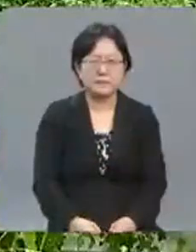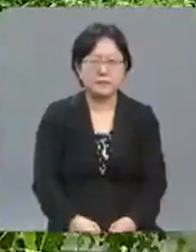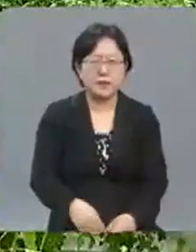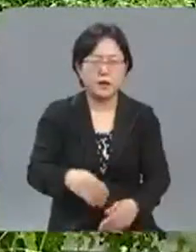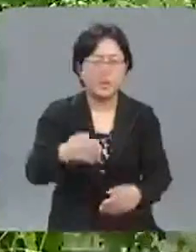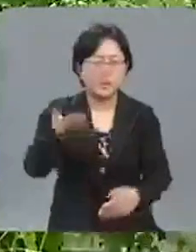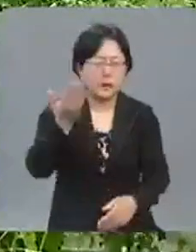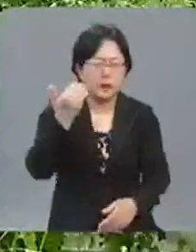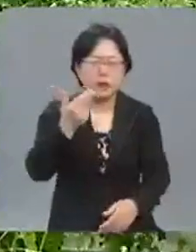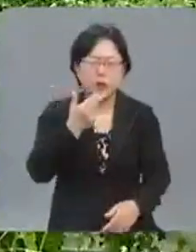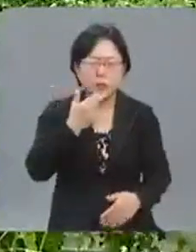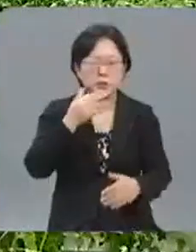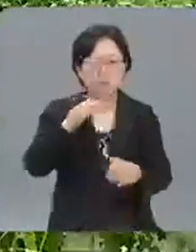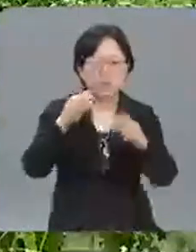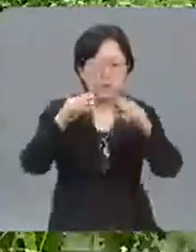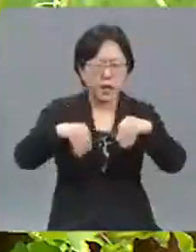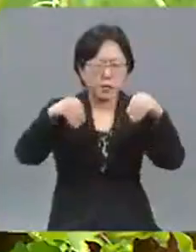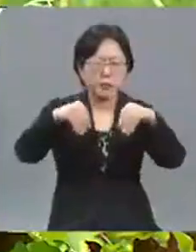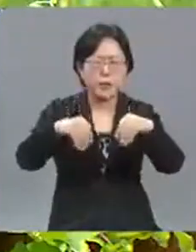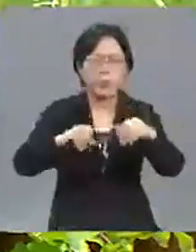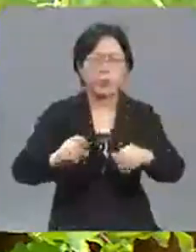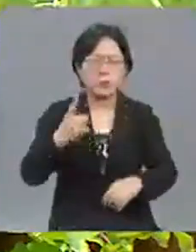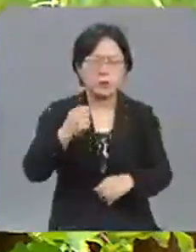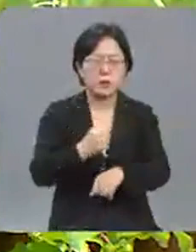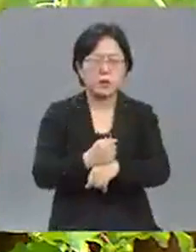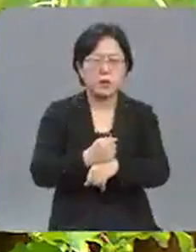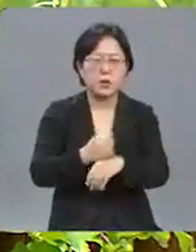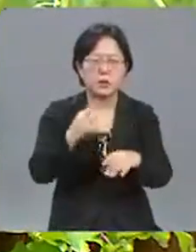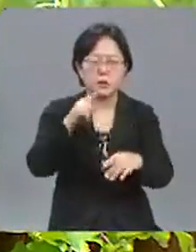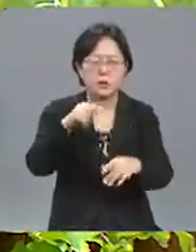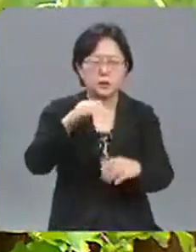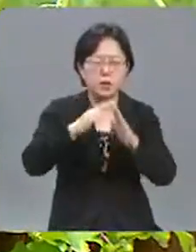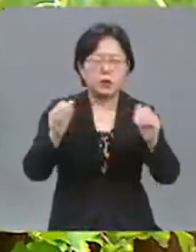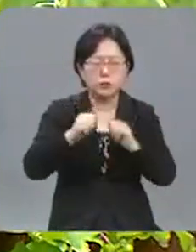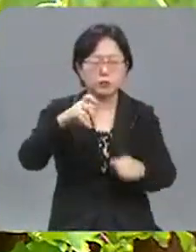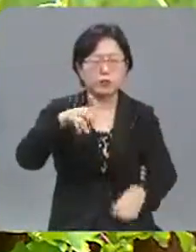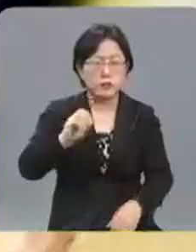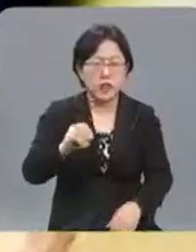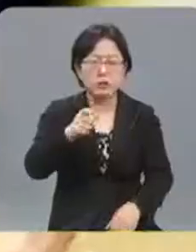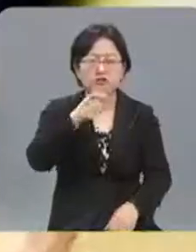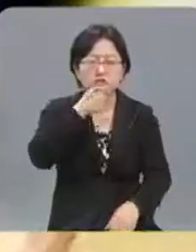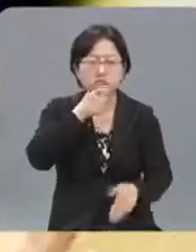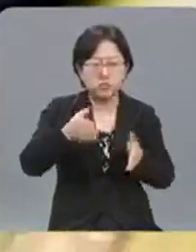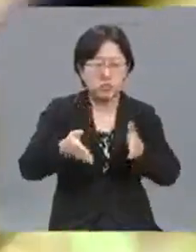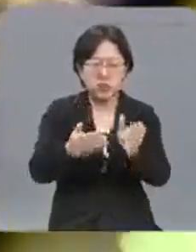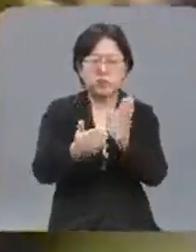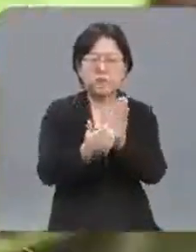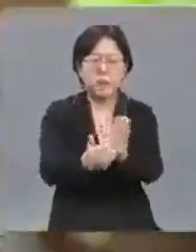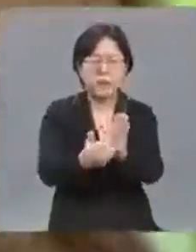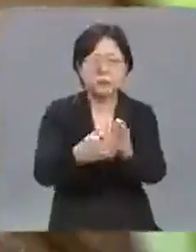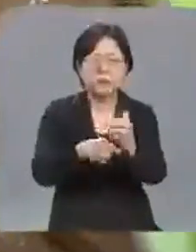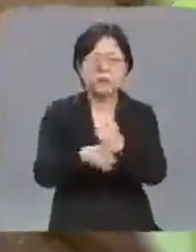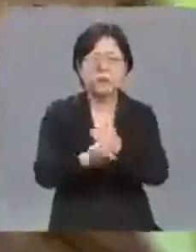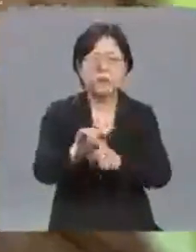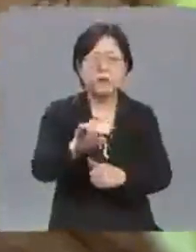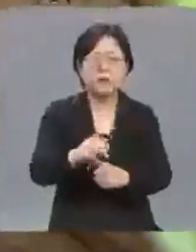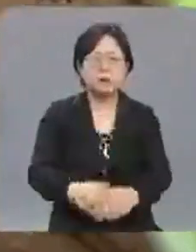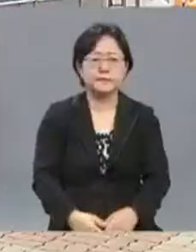유례 없는 가뭄이 가장 큰 이유였지만 전북 순창에서 유입되는 물길이 막혀 있는 것도 이유 중